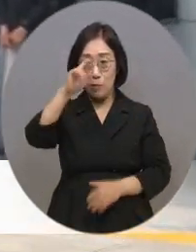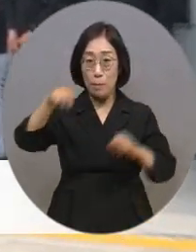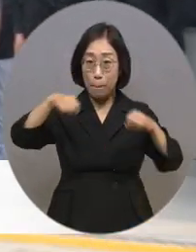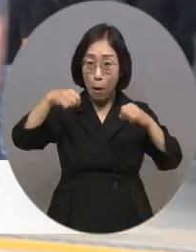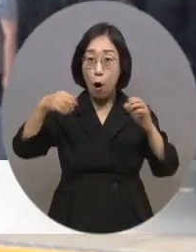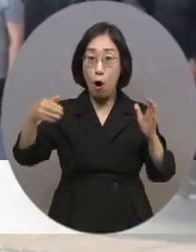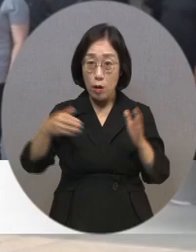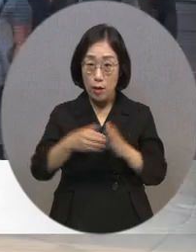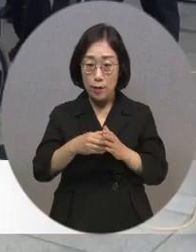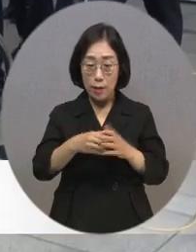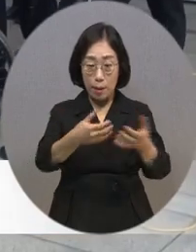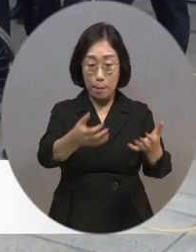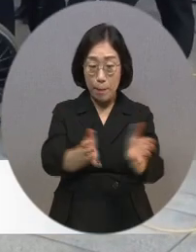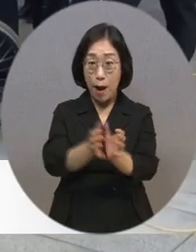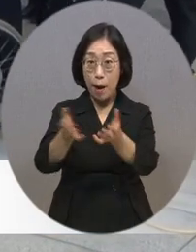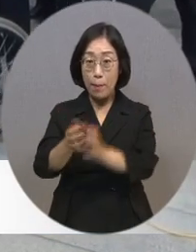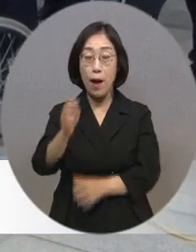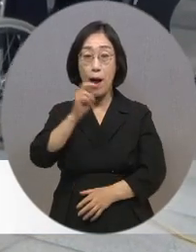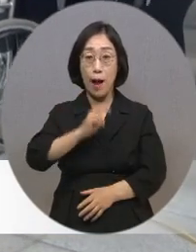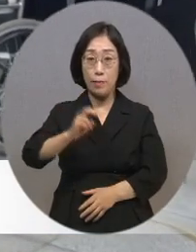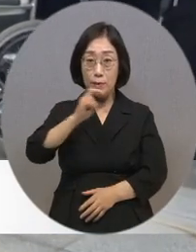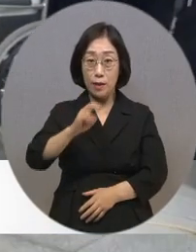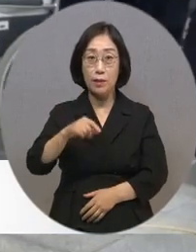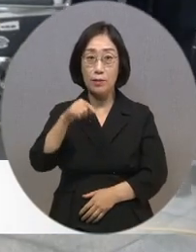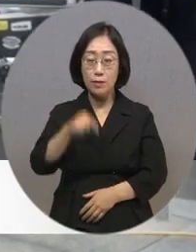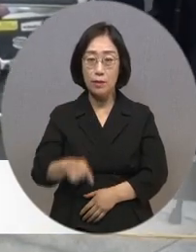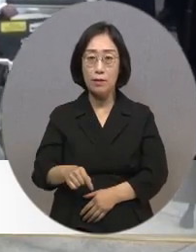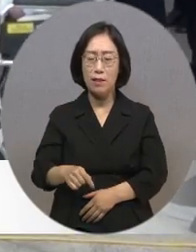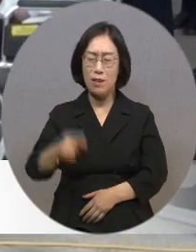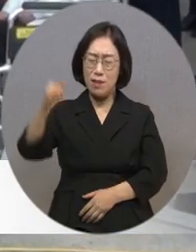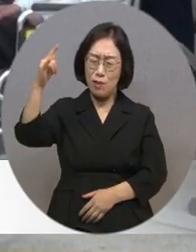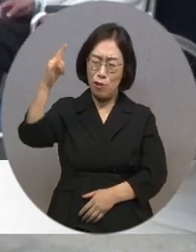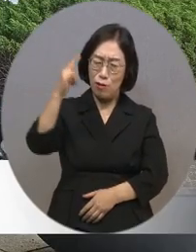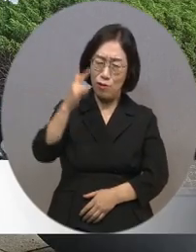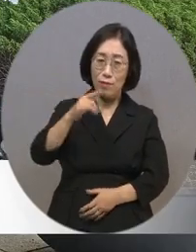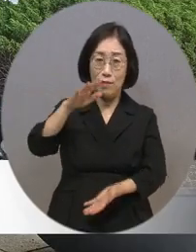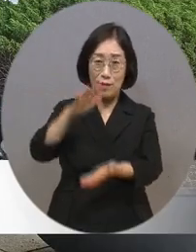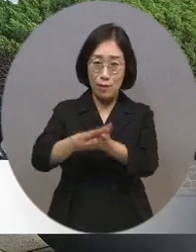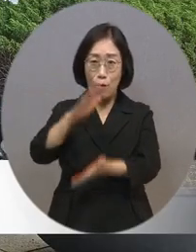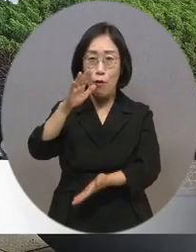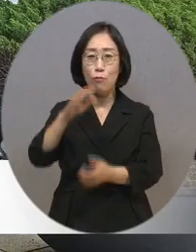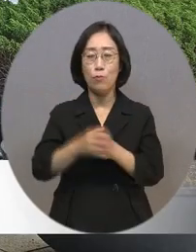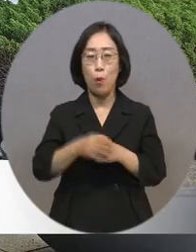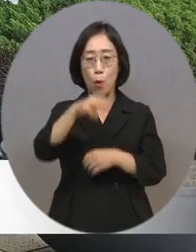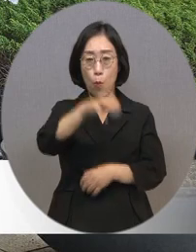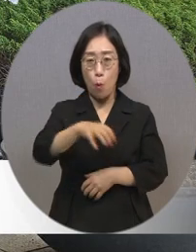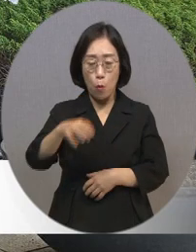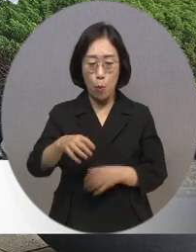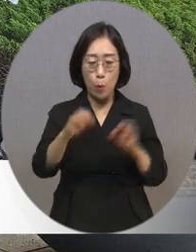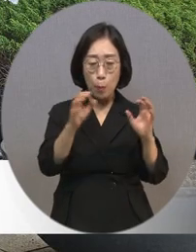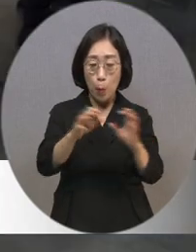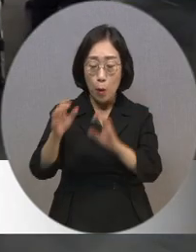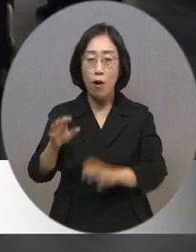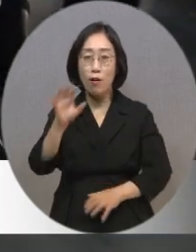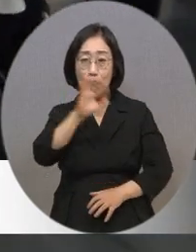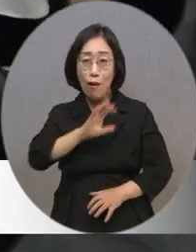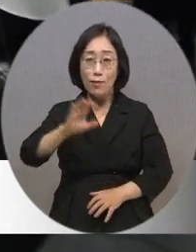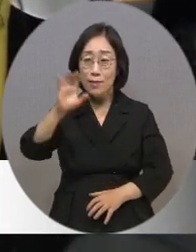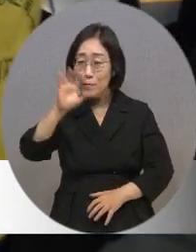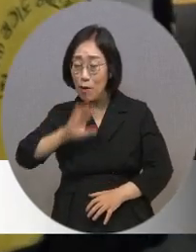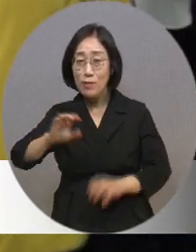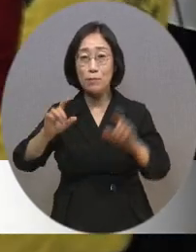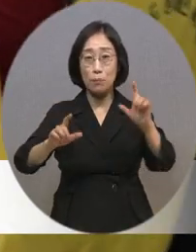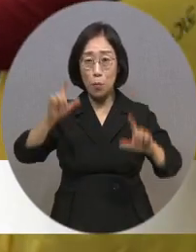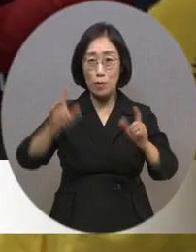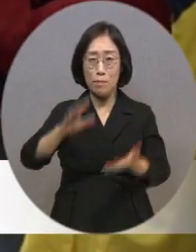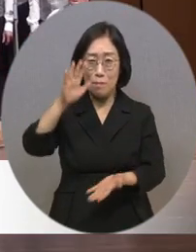각 지부의 합창단들이 무대 공연을 위해 뜨거운 햇살도 아랑곳하지 않고 곳곳에 모여 연습하는 모습은 열정